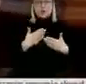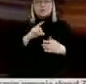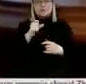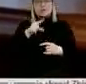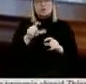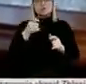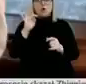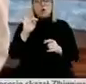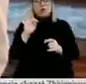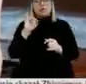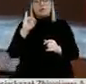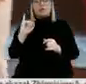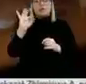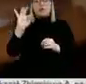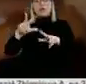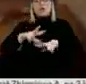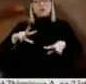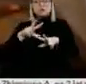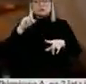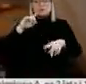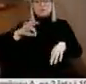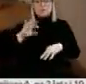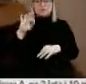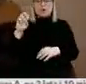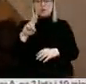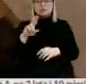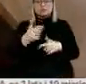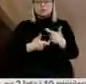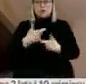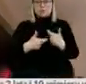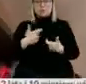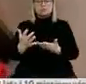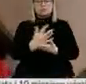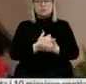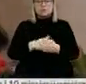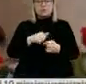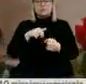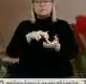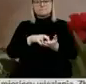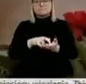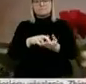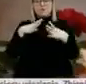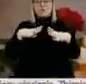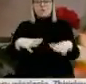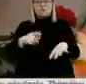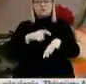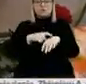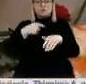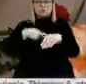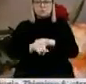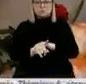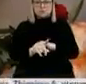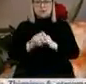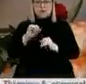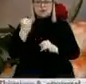jego rodzina dla nas zrobiły. Z biurka idzie wolno, czas leci, a